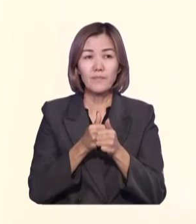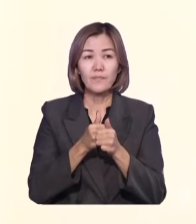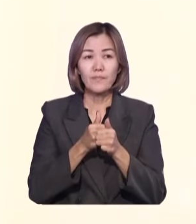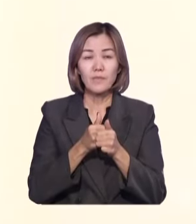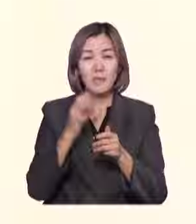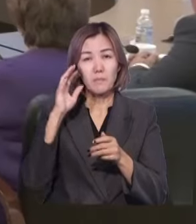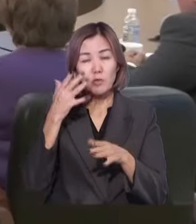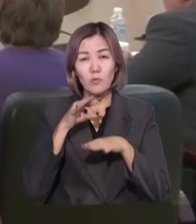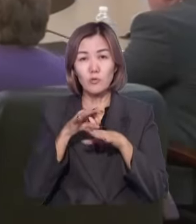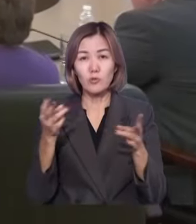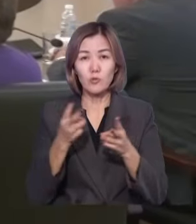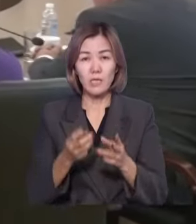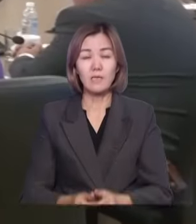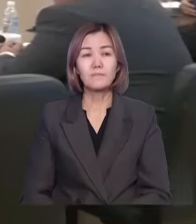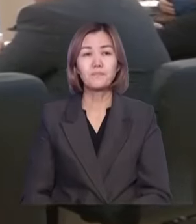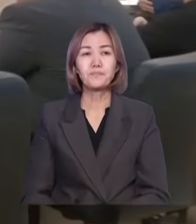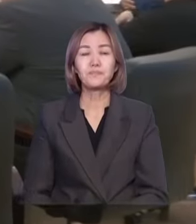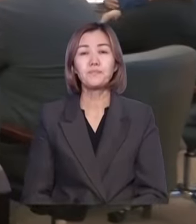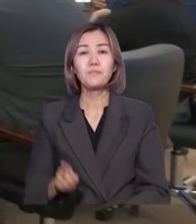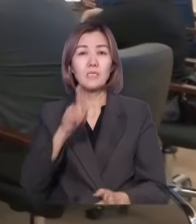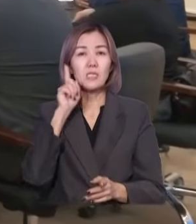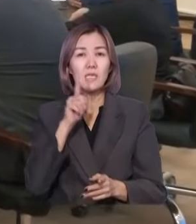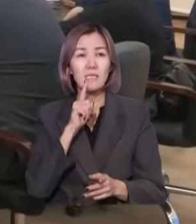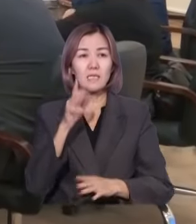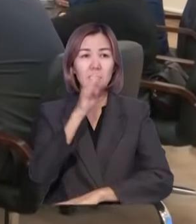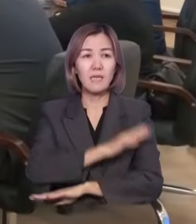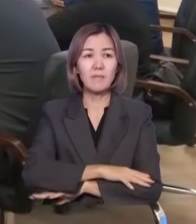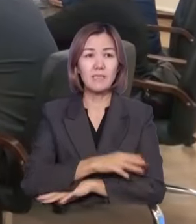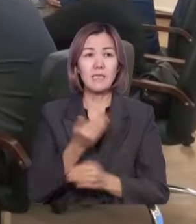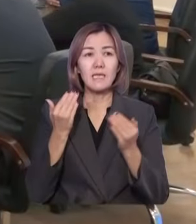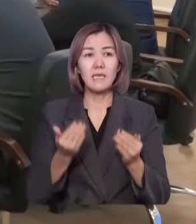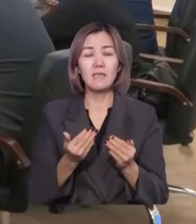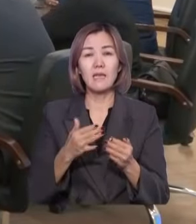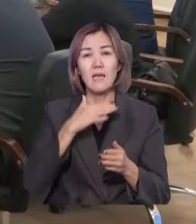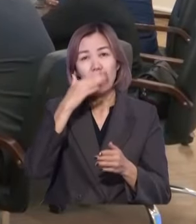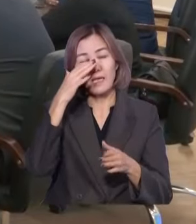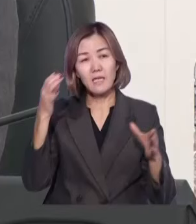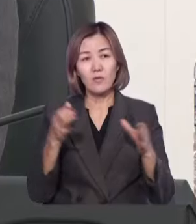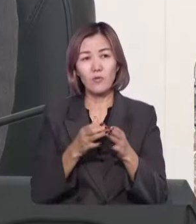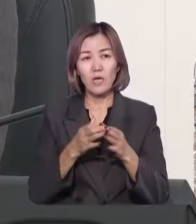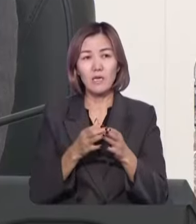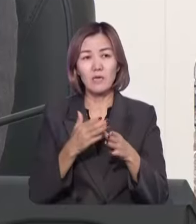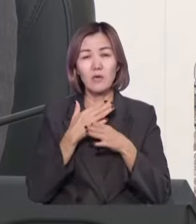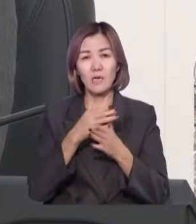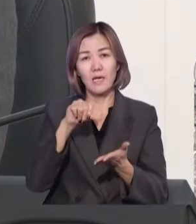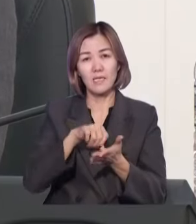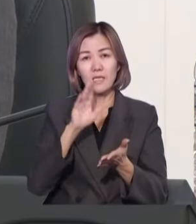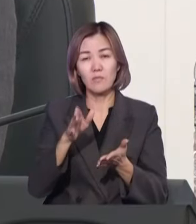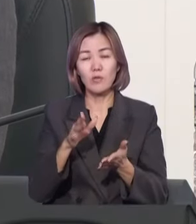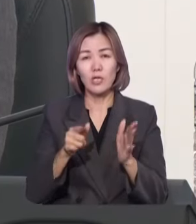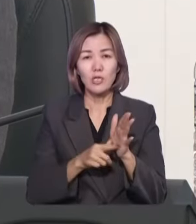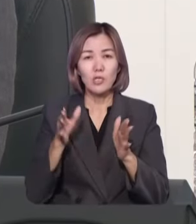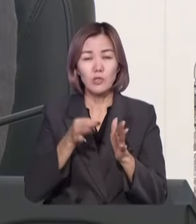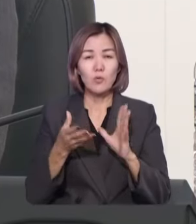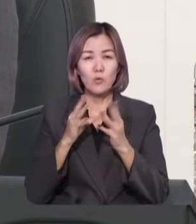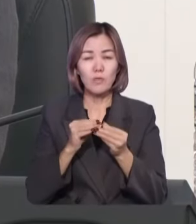психологтар жүргізеді. Жаңалығы, жасөспірімдер тәрбиесіне енді әкелер одағы өз үлесін қосатын болады. Жетісу